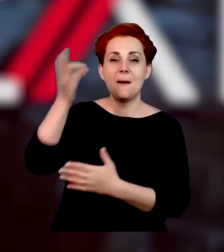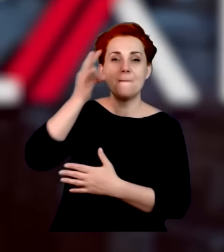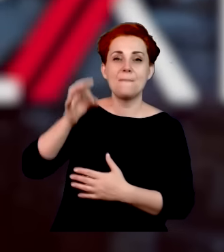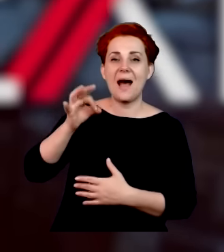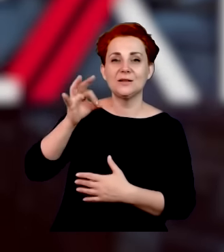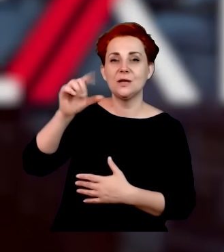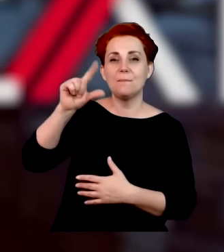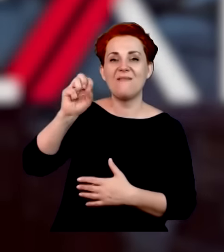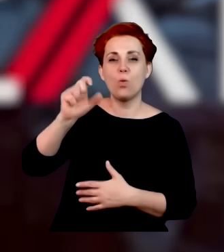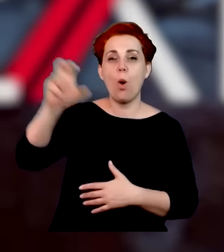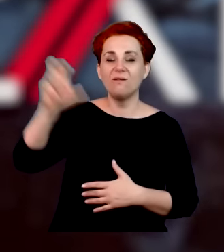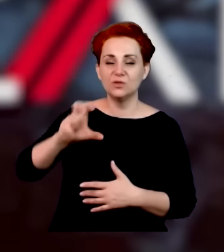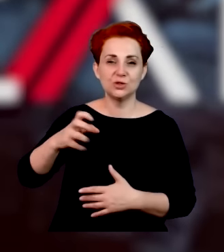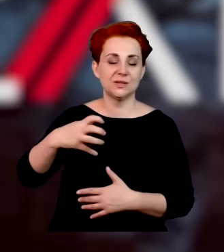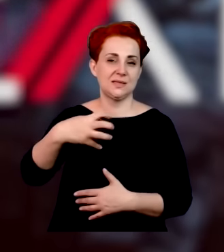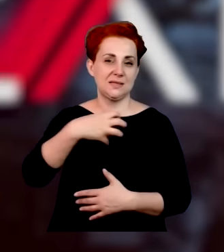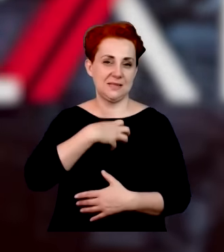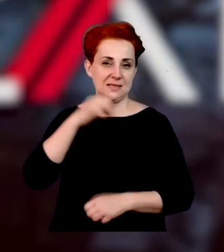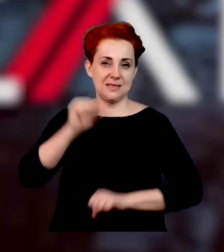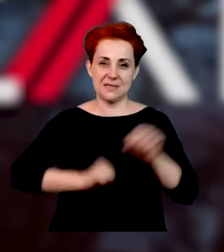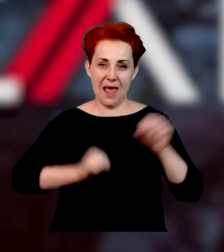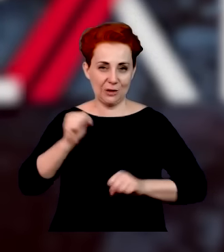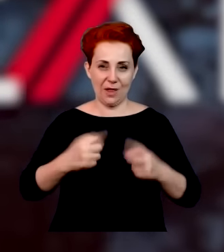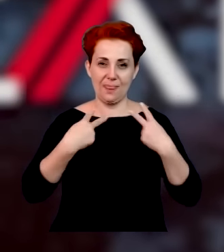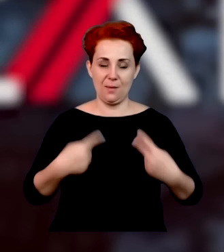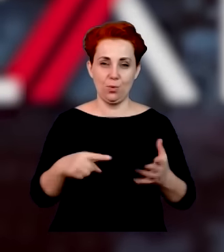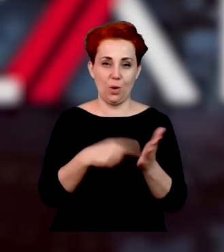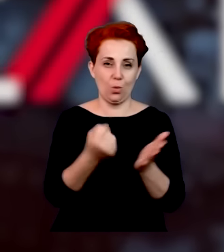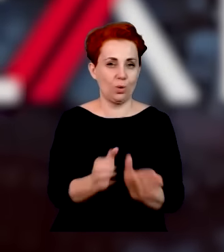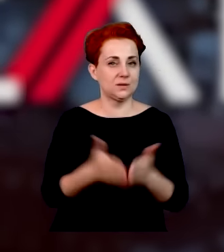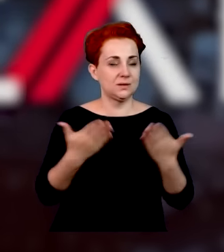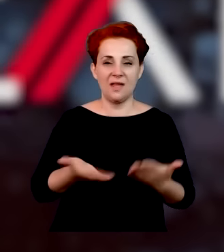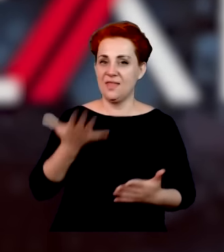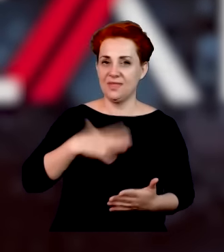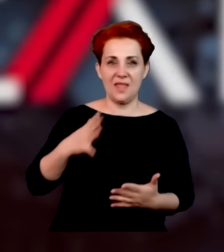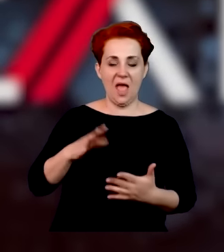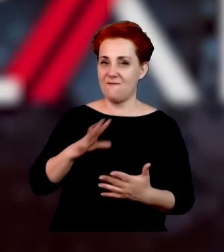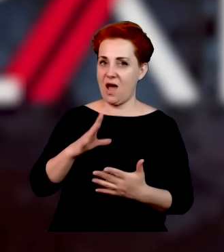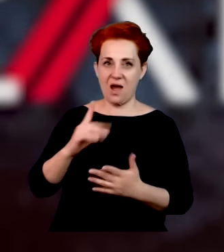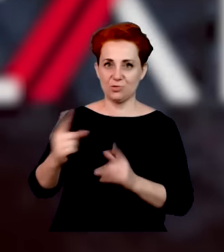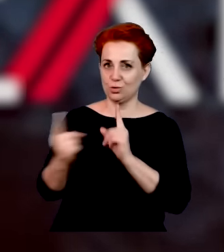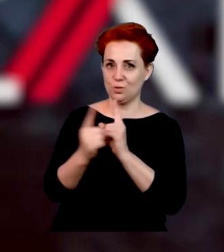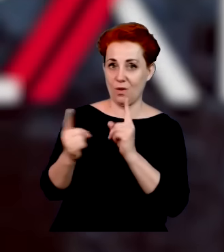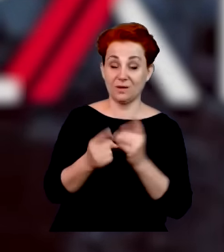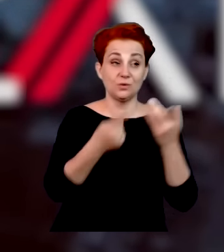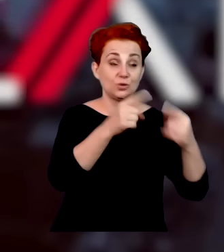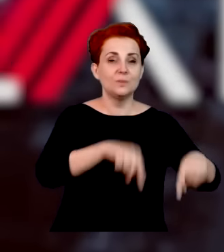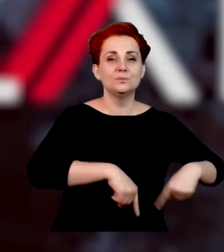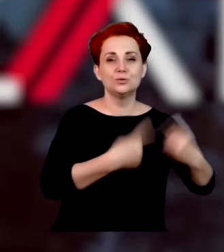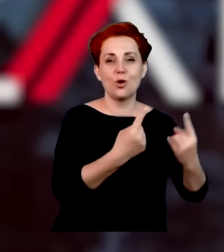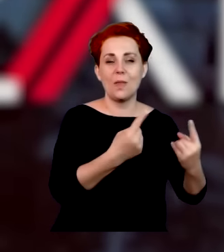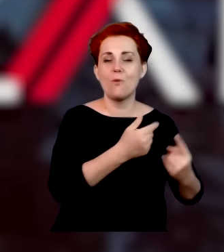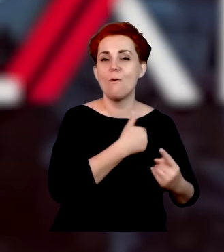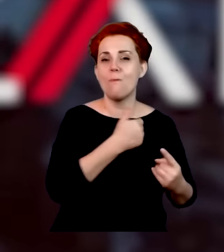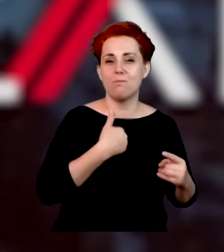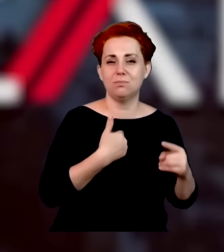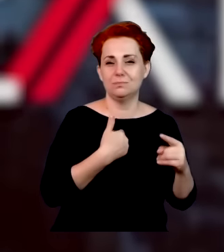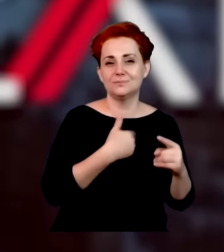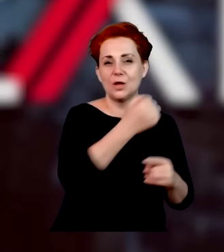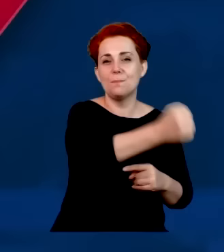Trybunału Konstytucyjnego, nie warto zadzierać. Przekonał się o tym poseł Polski 2050 Paweł Ślisz podczas dzisiejszego posiedzenia